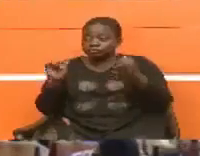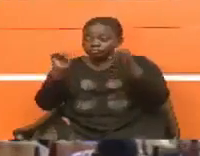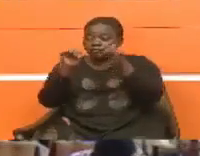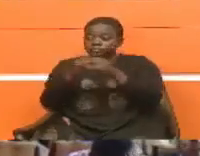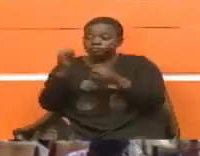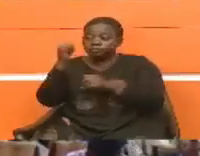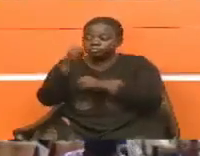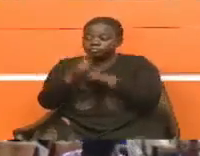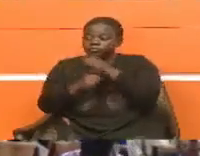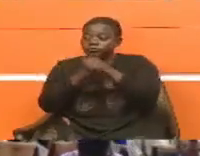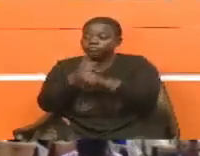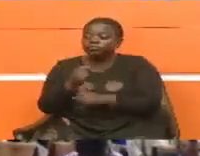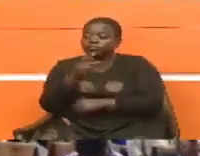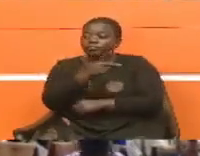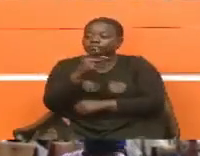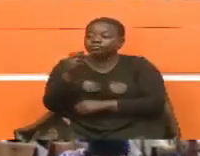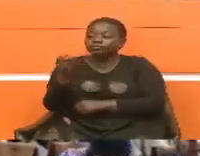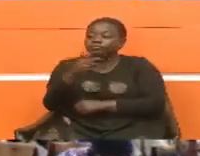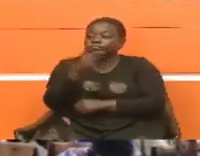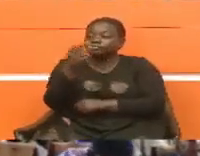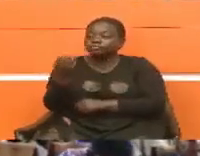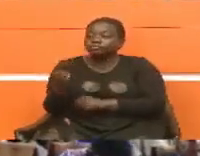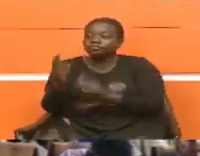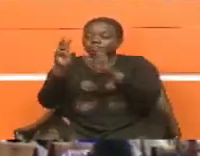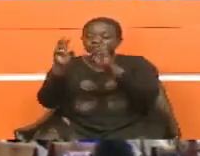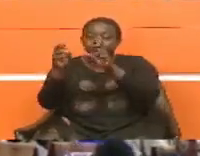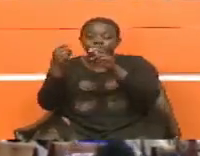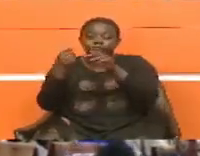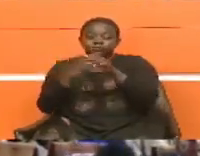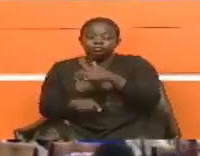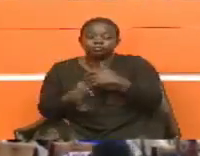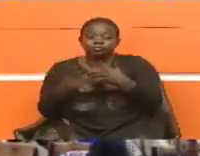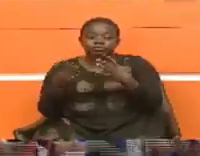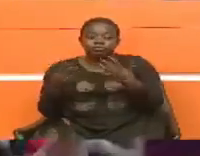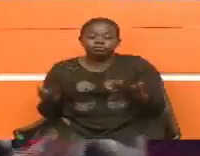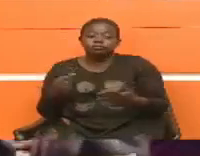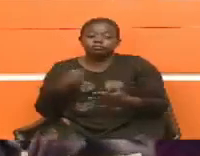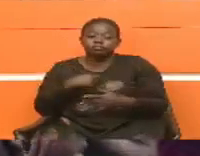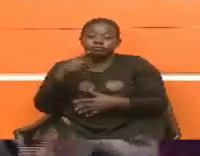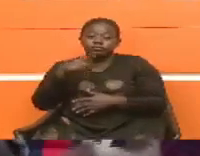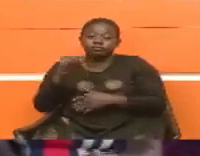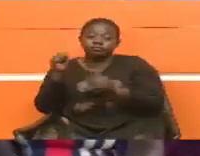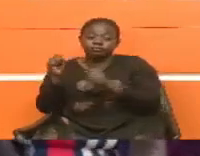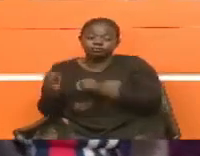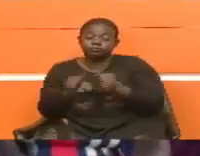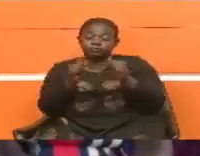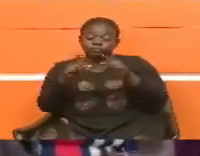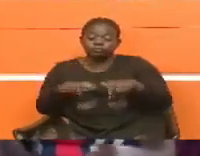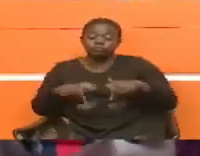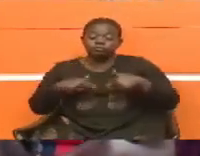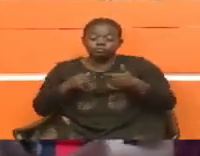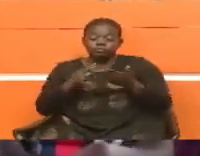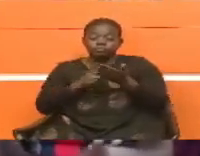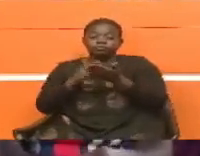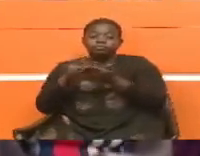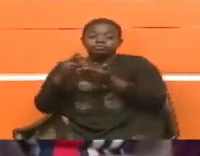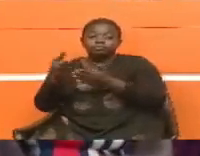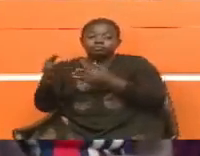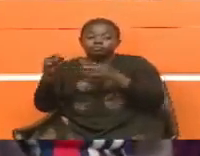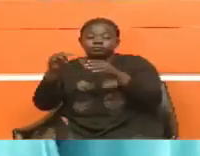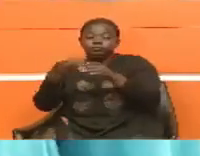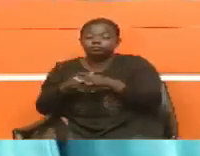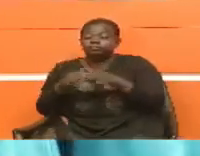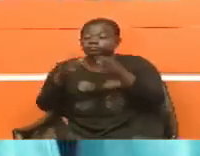lw'enjiriyo lw'omwaka 2023 tambulidde ku mulamwa okugamba nti nja kugenda nga nywezanga obulamu obw'omwoyo n'ebyenfuna